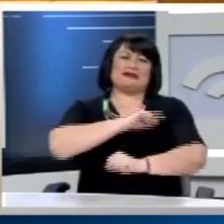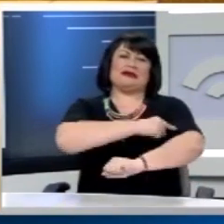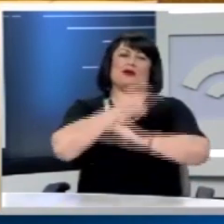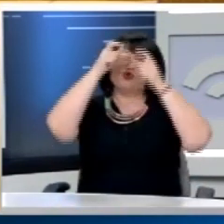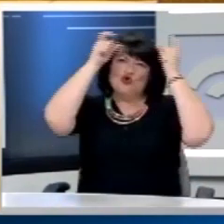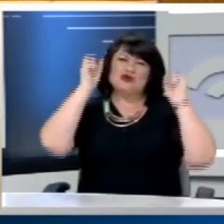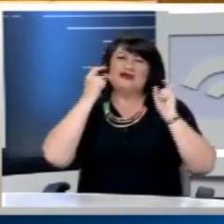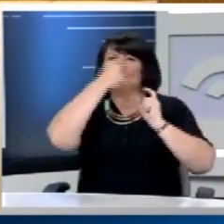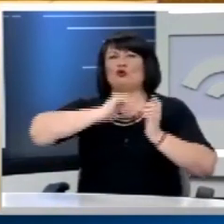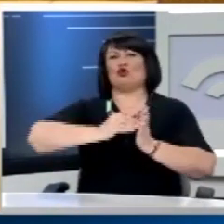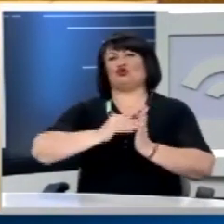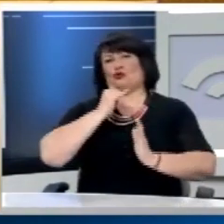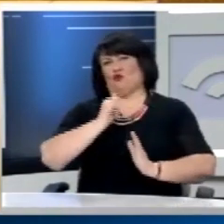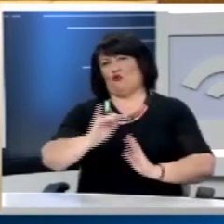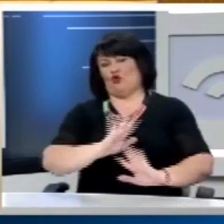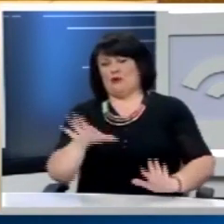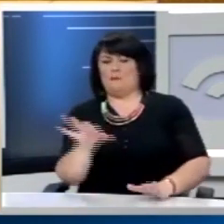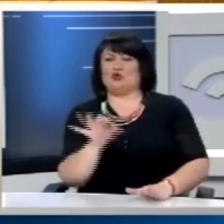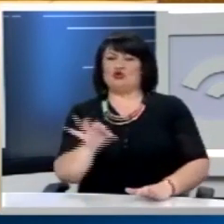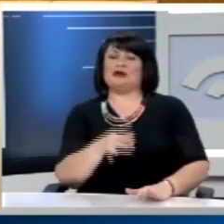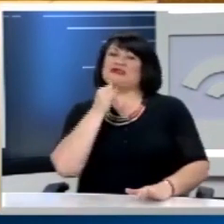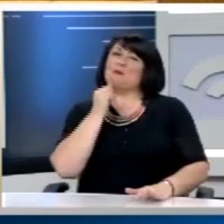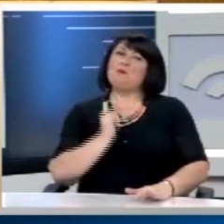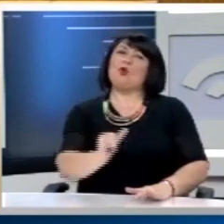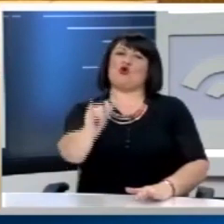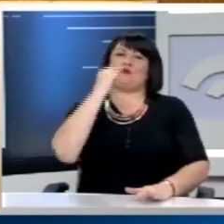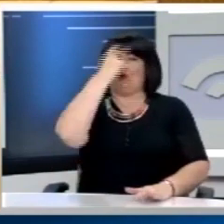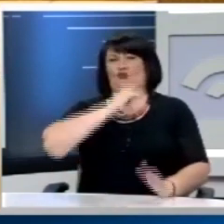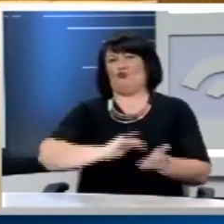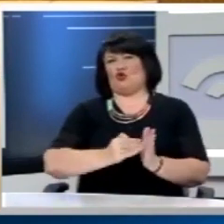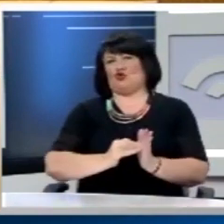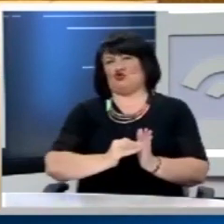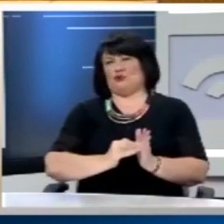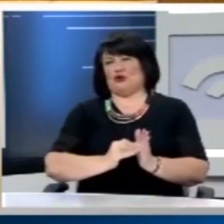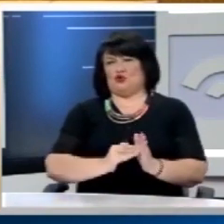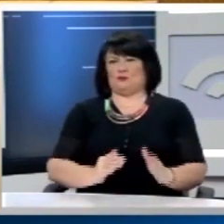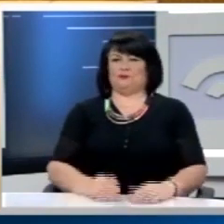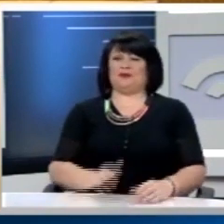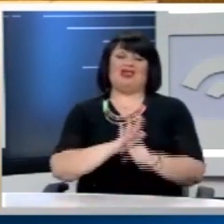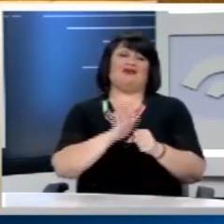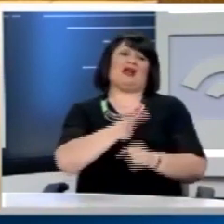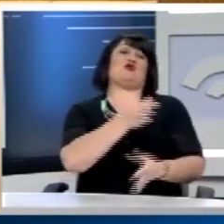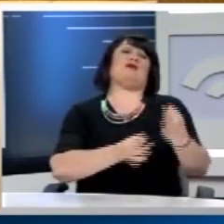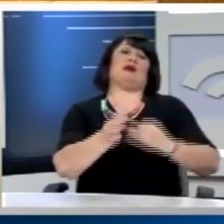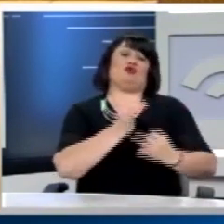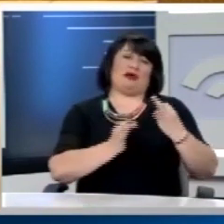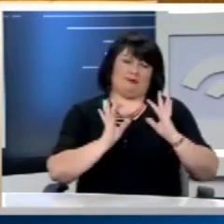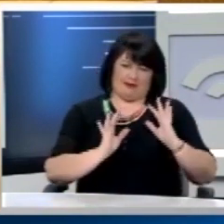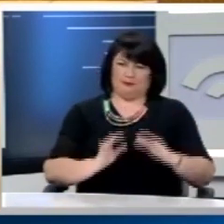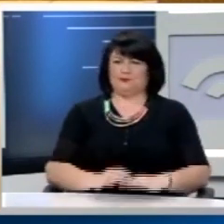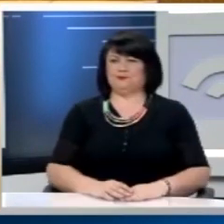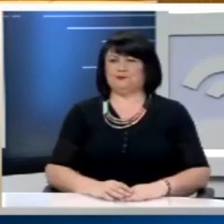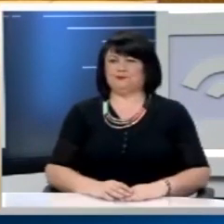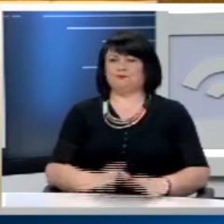και του νοσηλευτικού προσωπικού με προσλήψεις μόνιμου προσωπικού, που δεν φτάνουν βέβαια όσα εξαγγέλθηκαν.